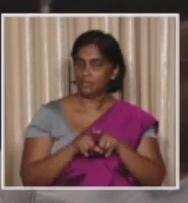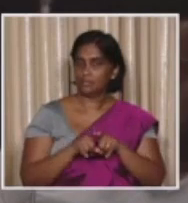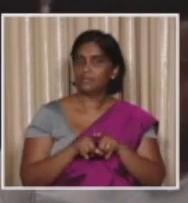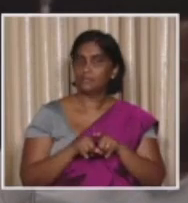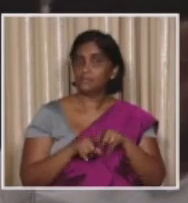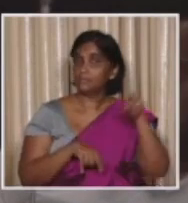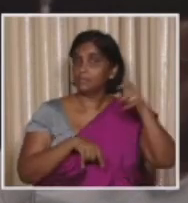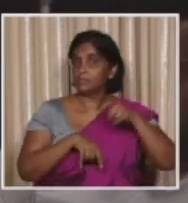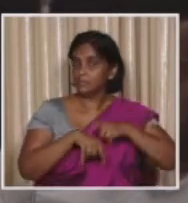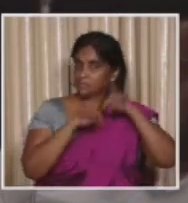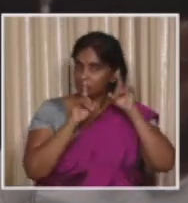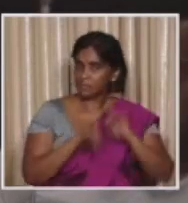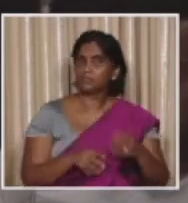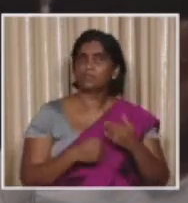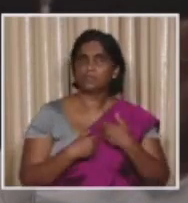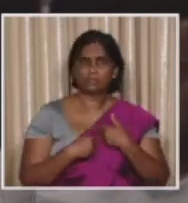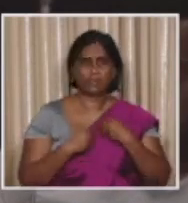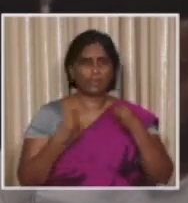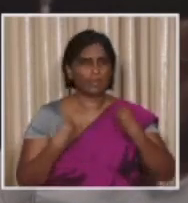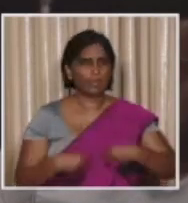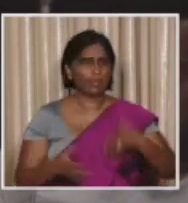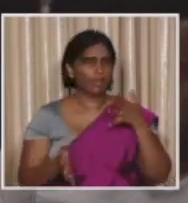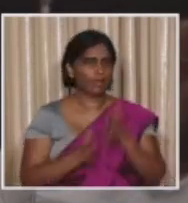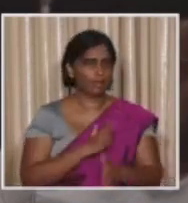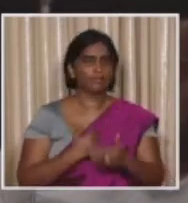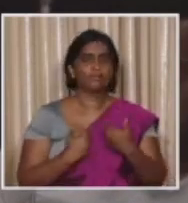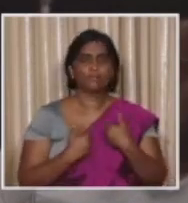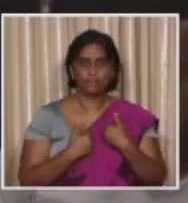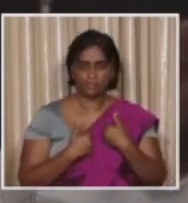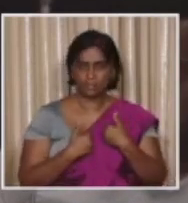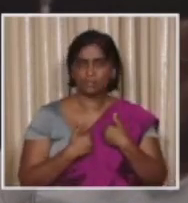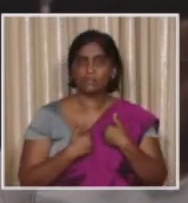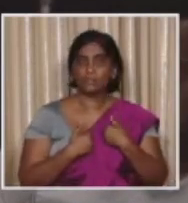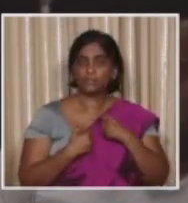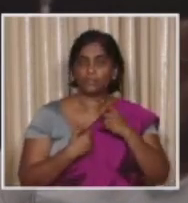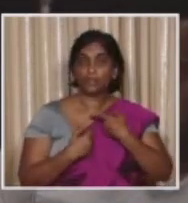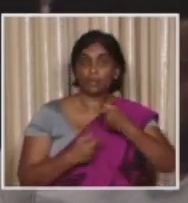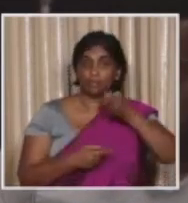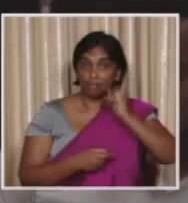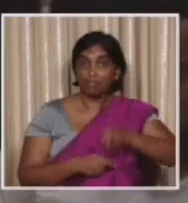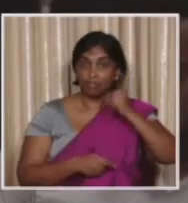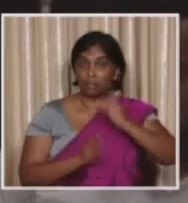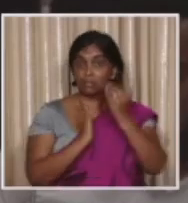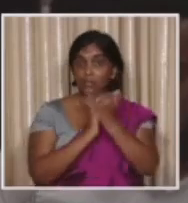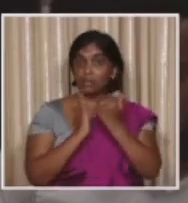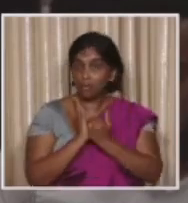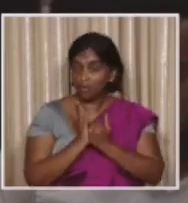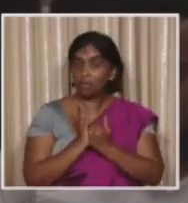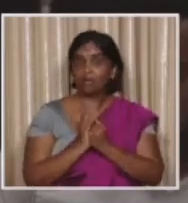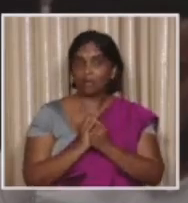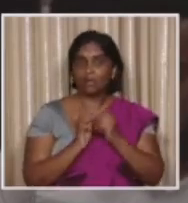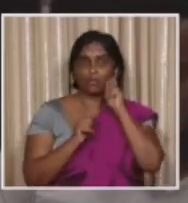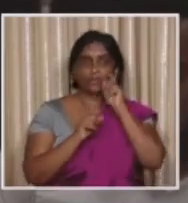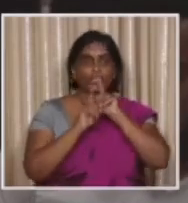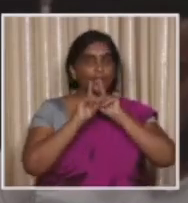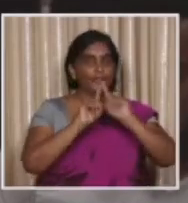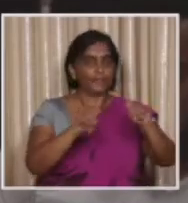ඒ අවස්ථාවවලදී අපි අපොහොසත් වෙච්ච දේ තමයි වෙච්ච එකඟතාවයන් මොනවද කියන එක ජනතාව දැනුවත් කරේ